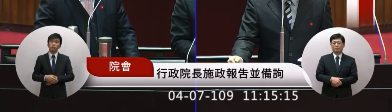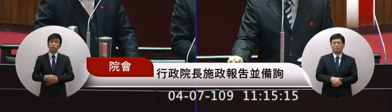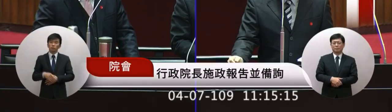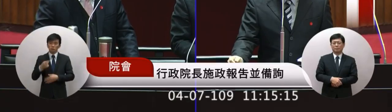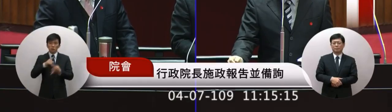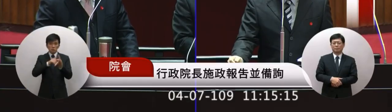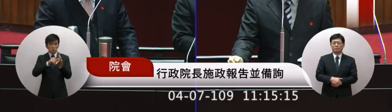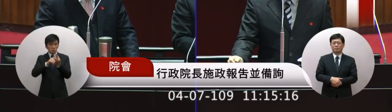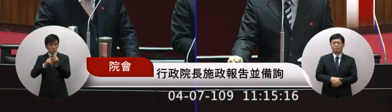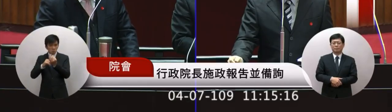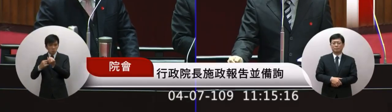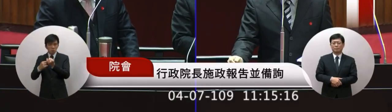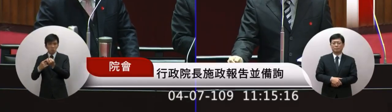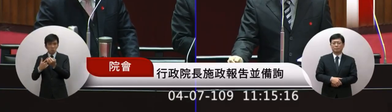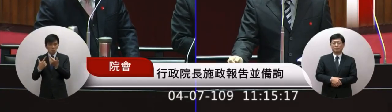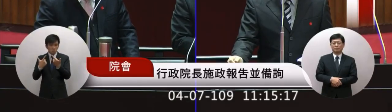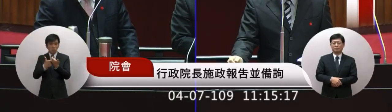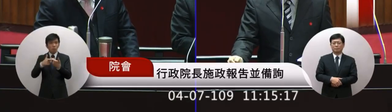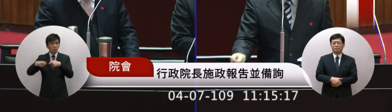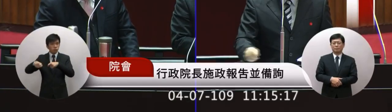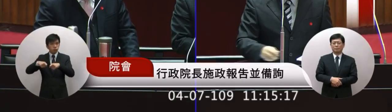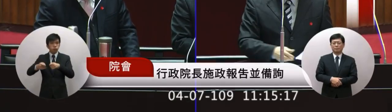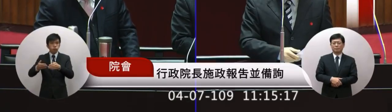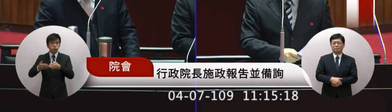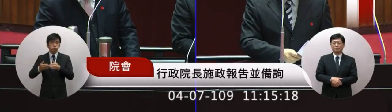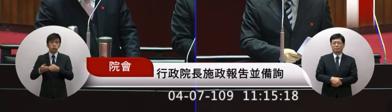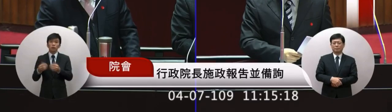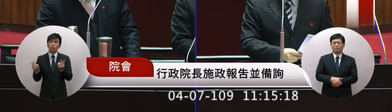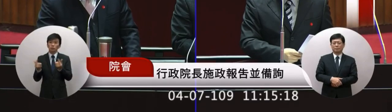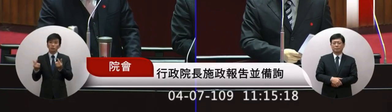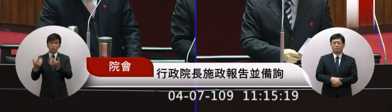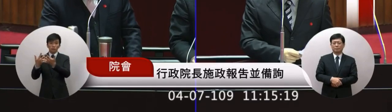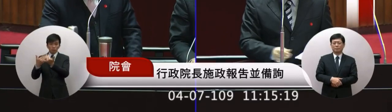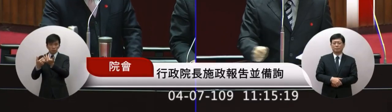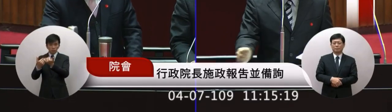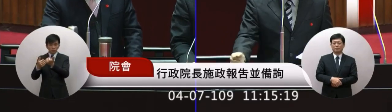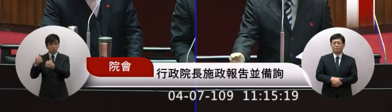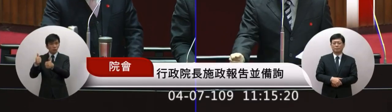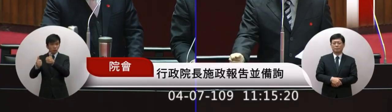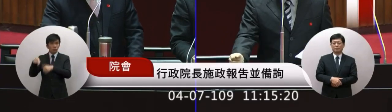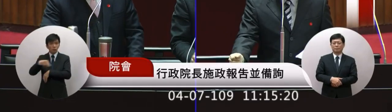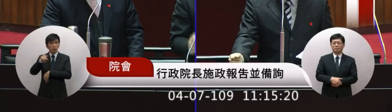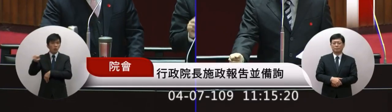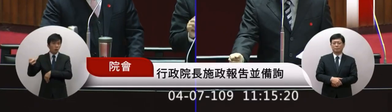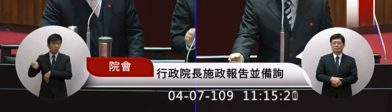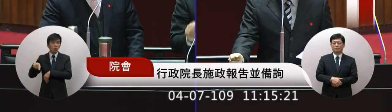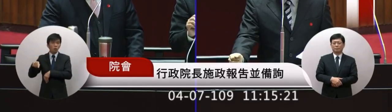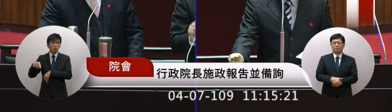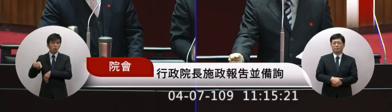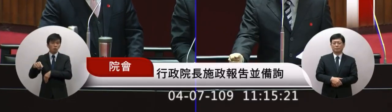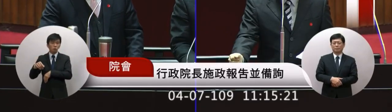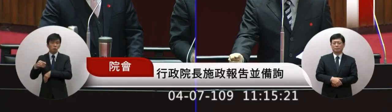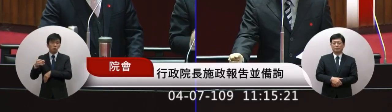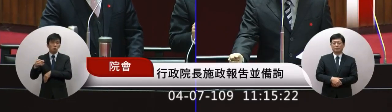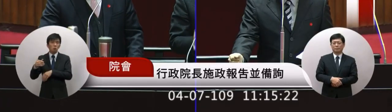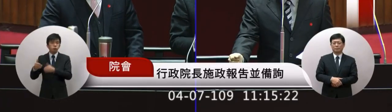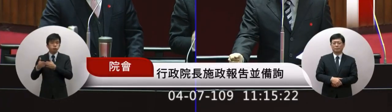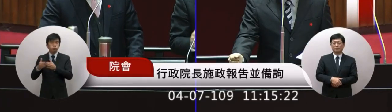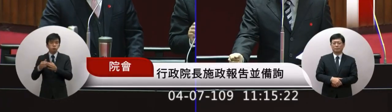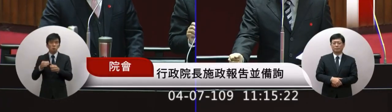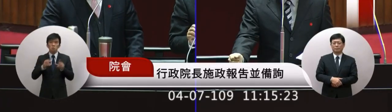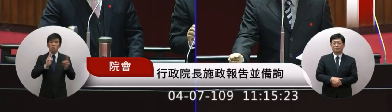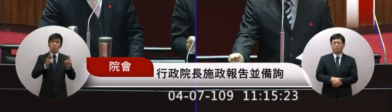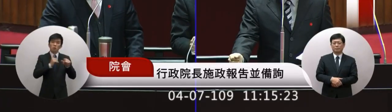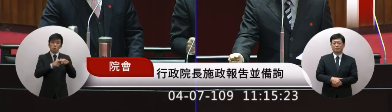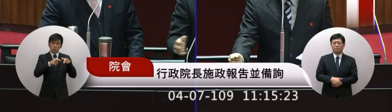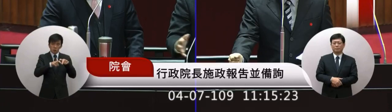药的配套啦齁。对于因为来参加的考生等等的这一些，以指挥中心来讲，这个是作为一个叫特